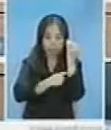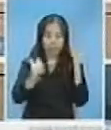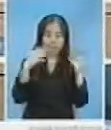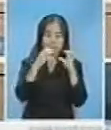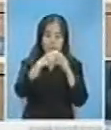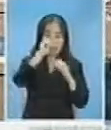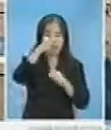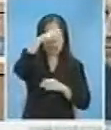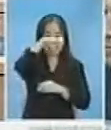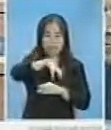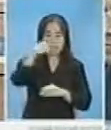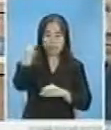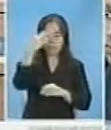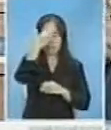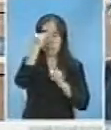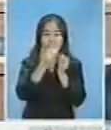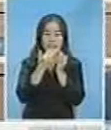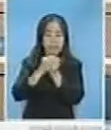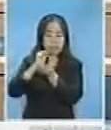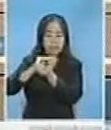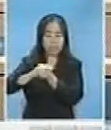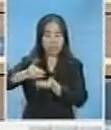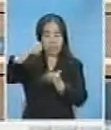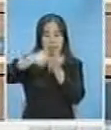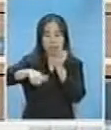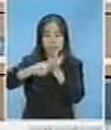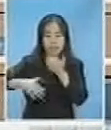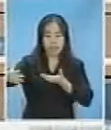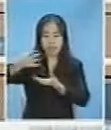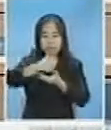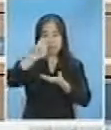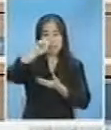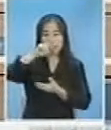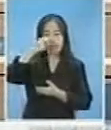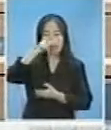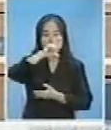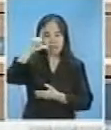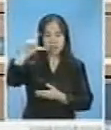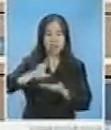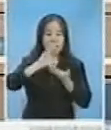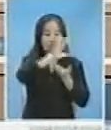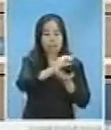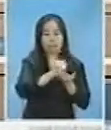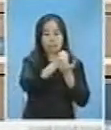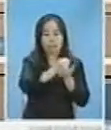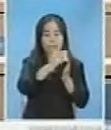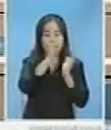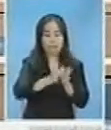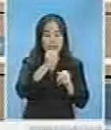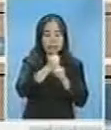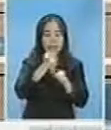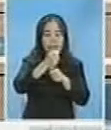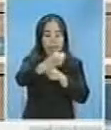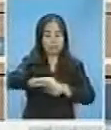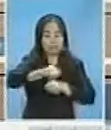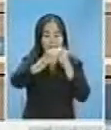รณ์ครับทำไมเราไม่เอาเงินที่เก็บได้ครับโดยเฉพาะมีที่มีอยู่20,000ล้านนะครับไปช่วยเขาครับไปช่วยเขาซื้อย